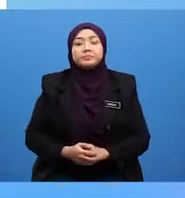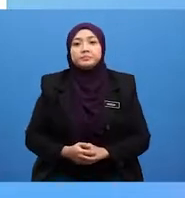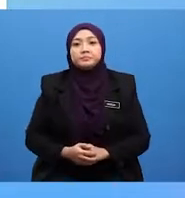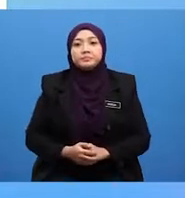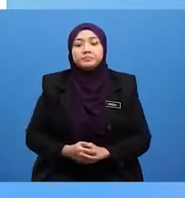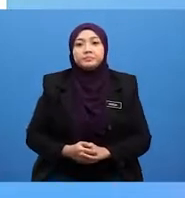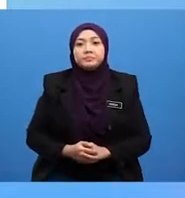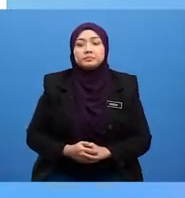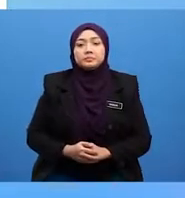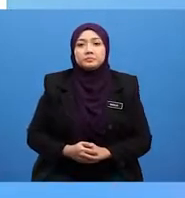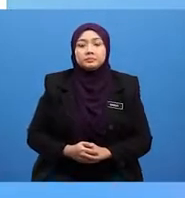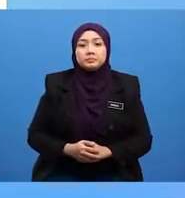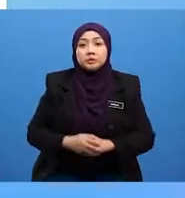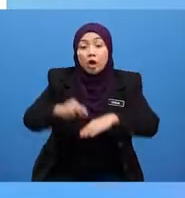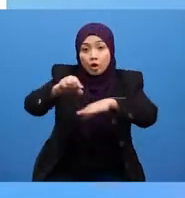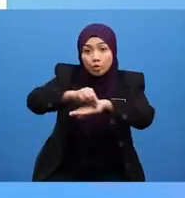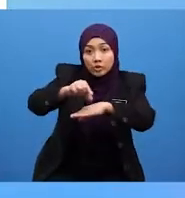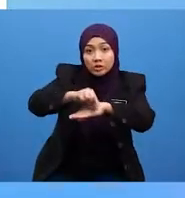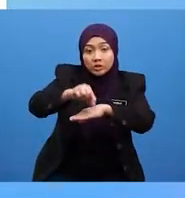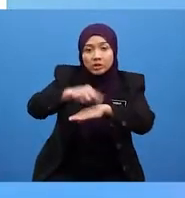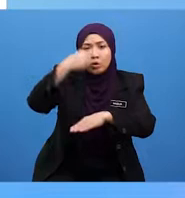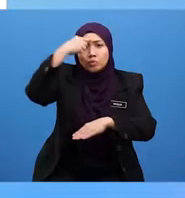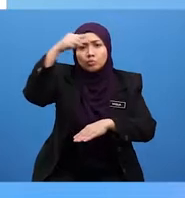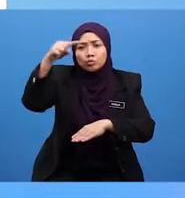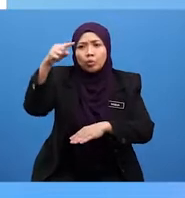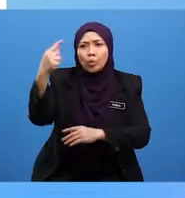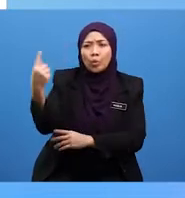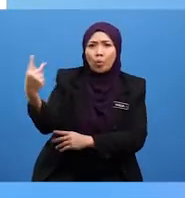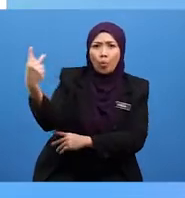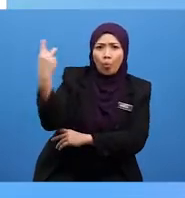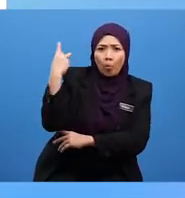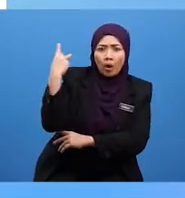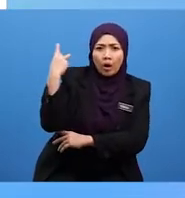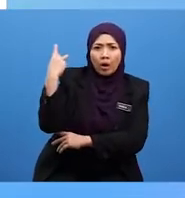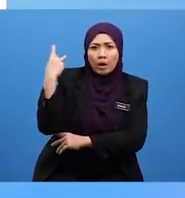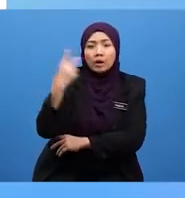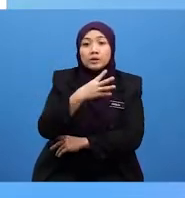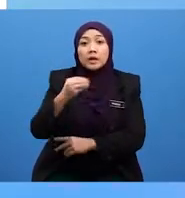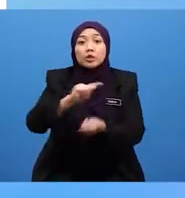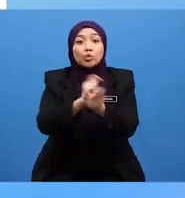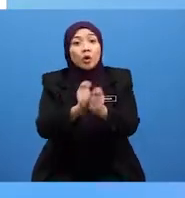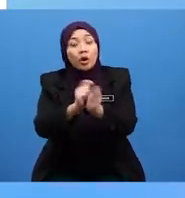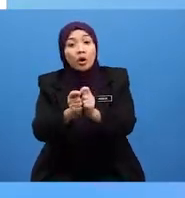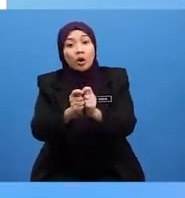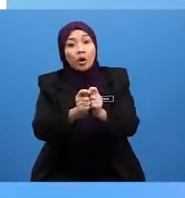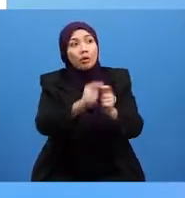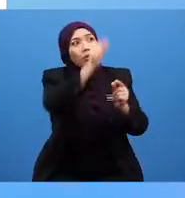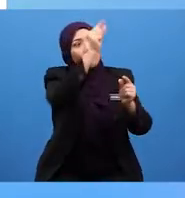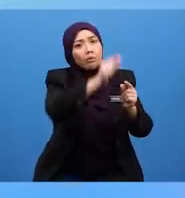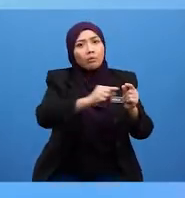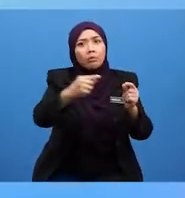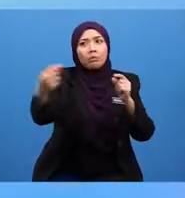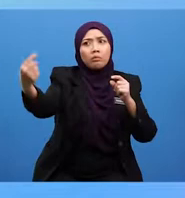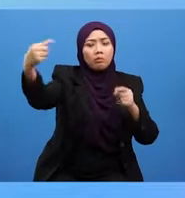elektronik yang digunakan untuk menguatkan dan menukar isyarat